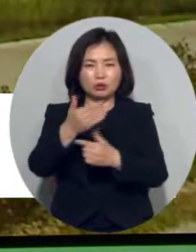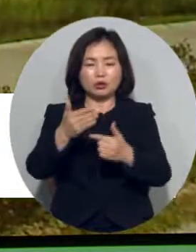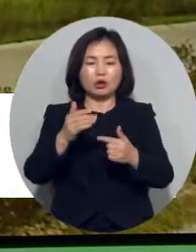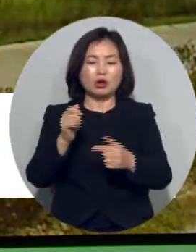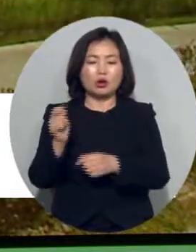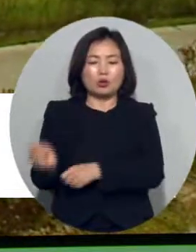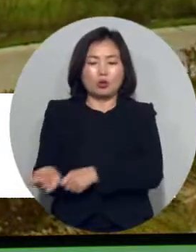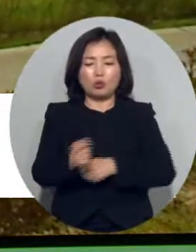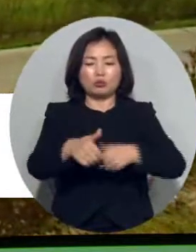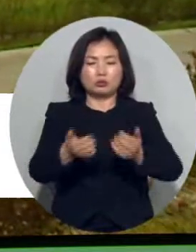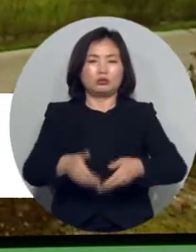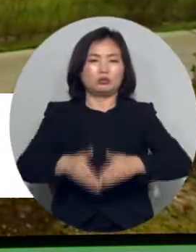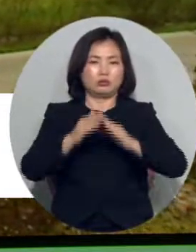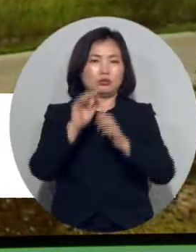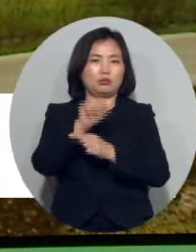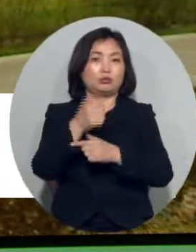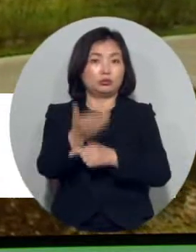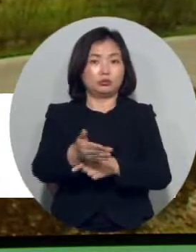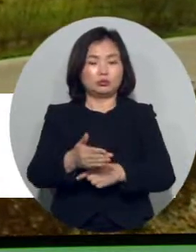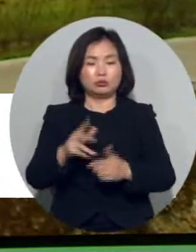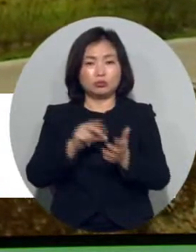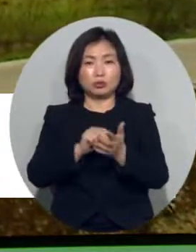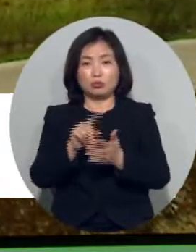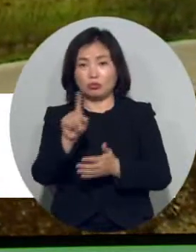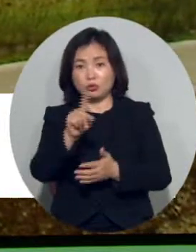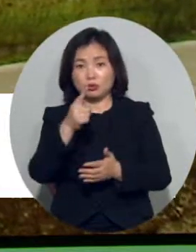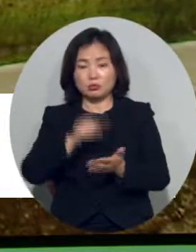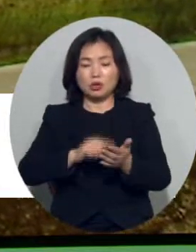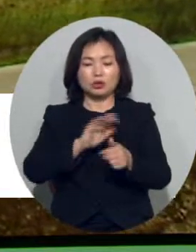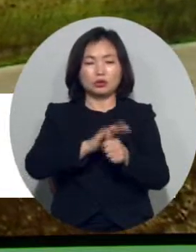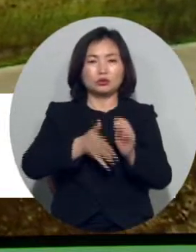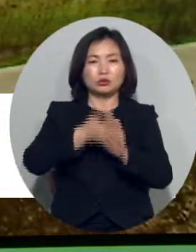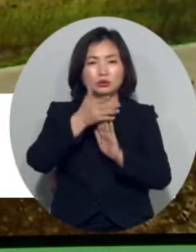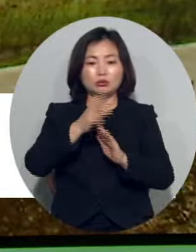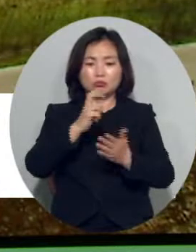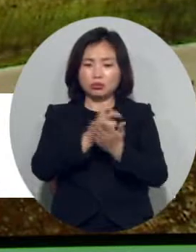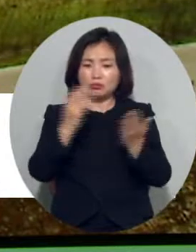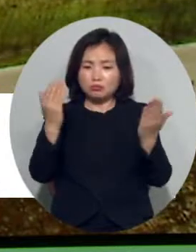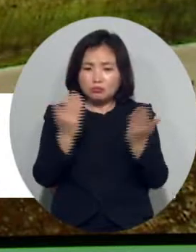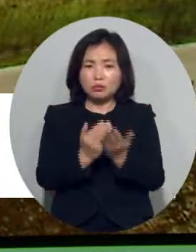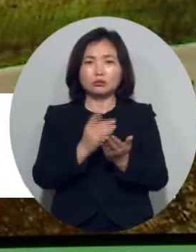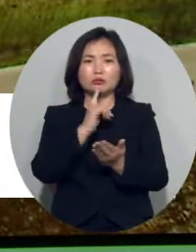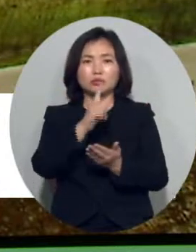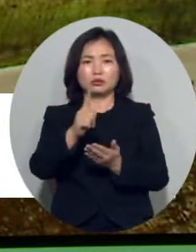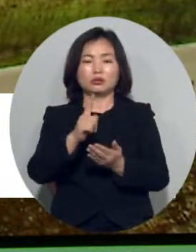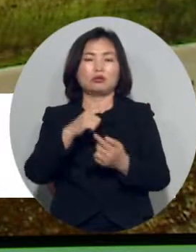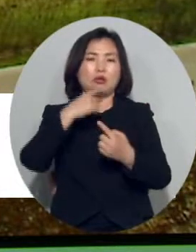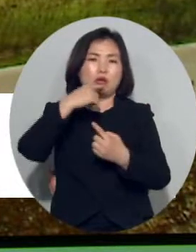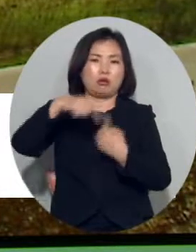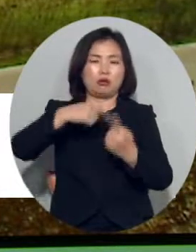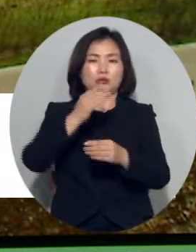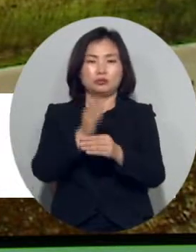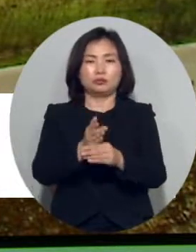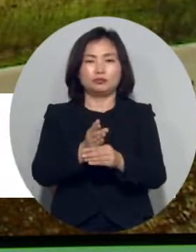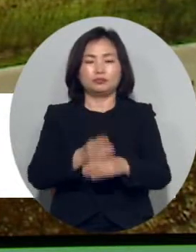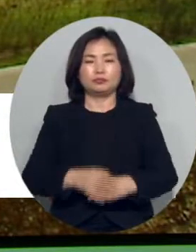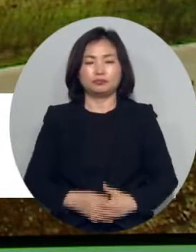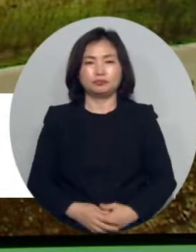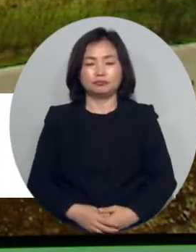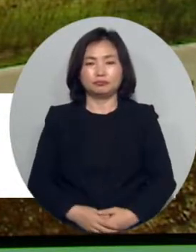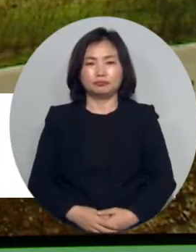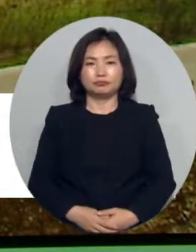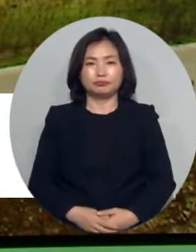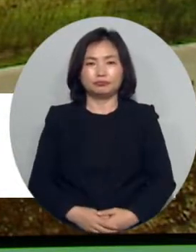개장을 승인해줬는데요. 특혜 논란이 일고 있지만 경주시는 적법한 조치라고 해명했습니다. 김형일